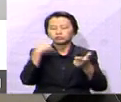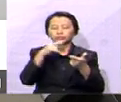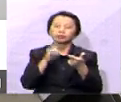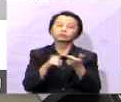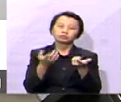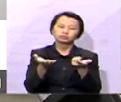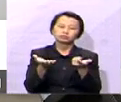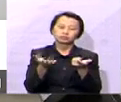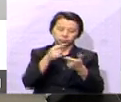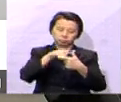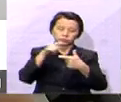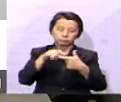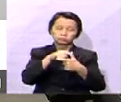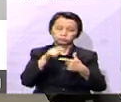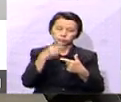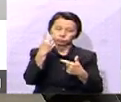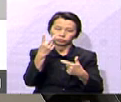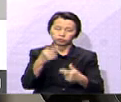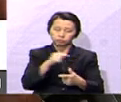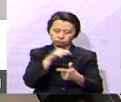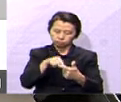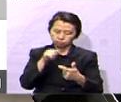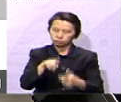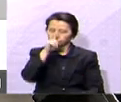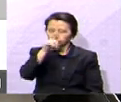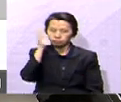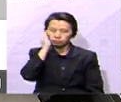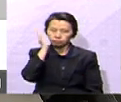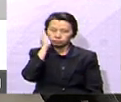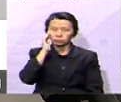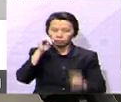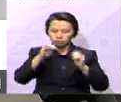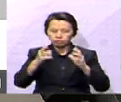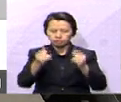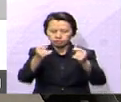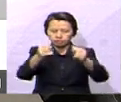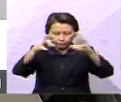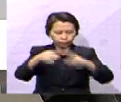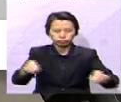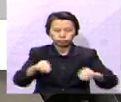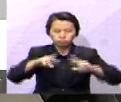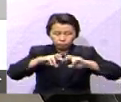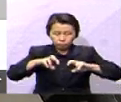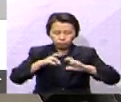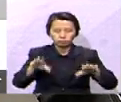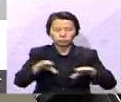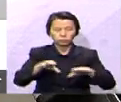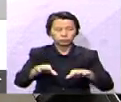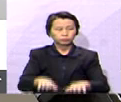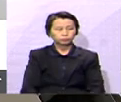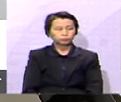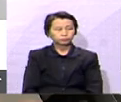membocornya jadi ini yang harus kita pastikan agar dapat disegerakan siasatan dan juga langkah-langkah